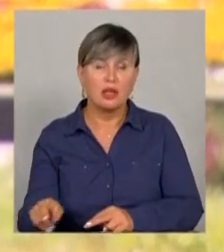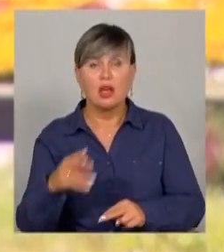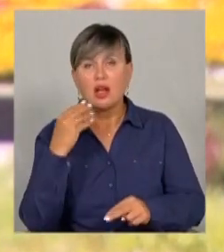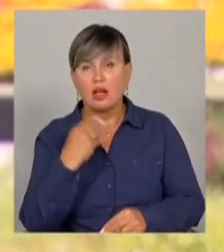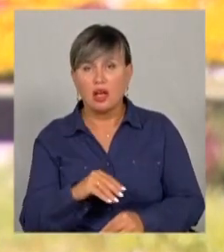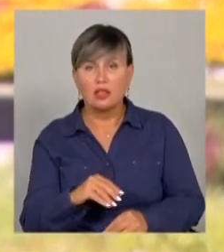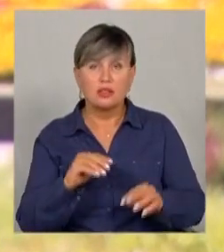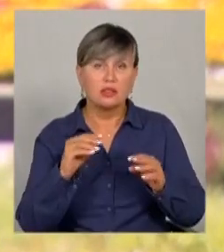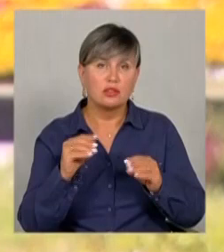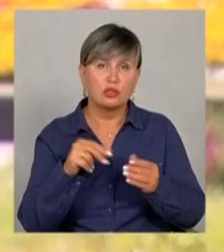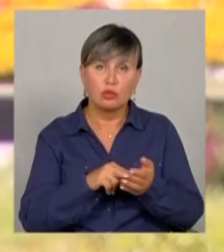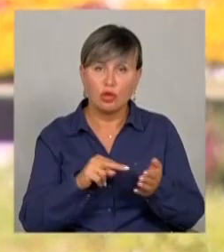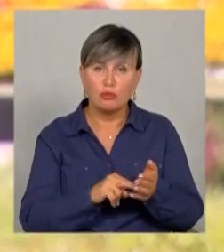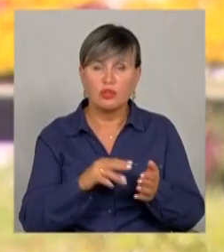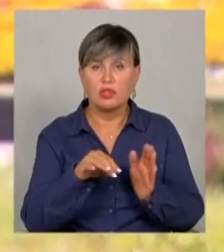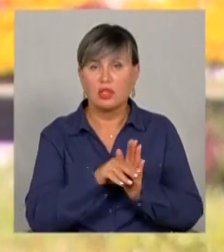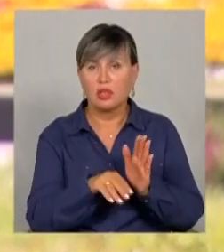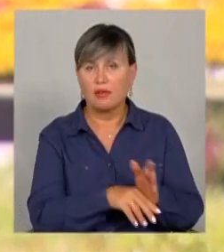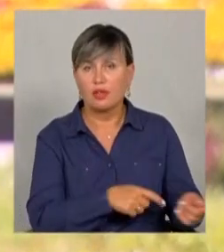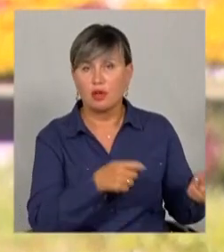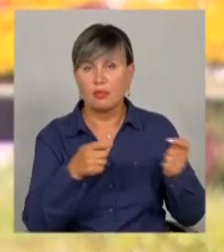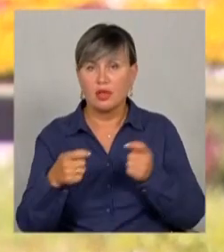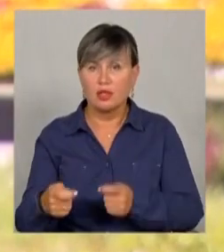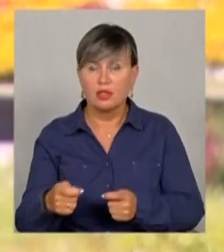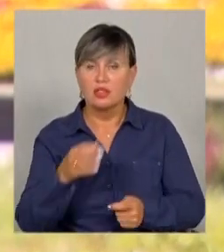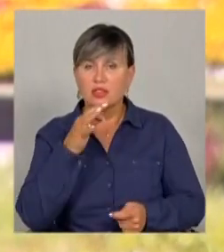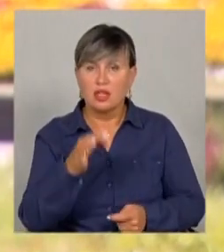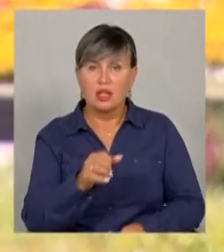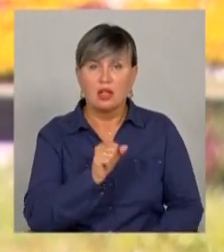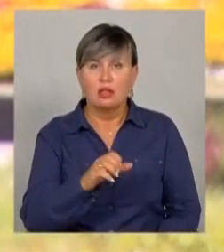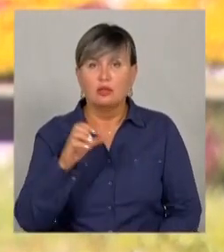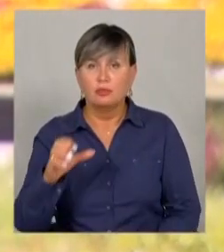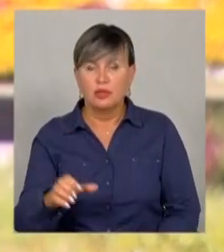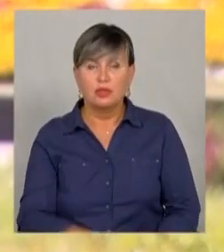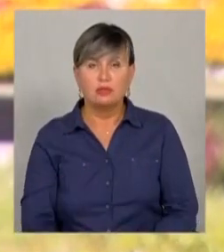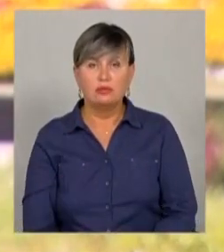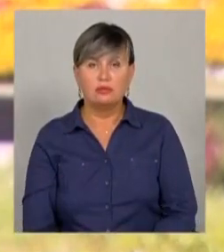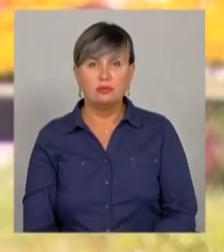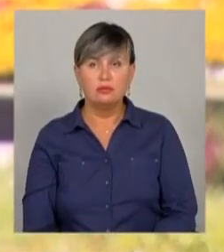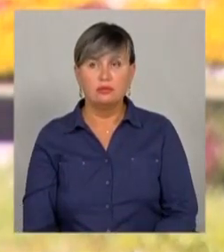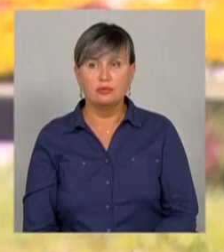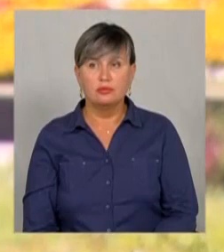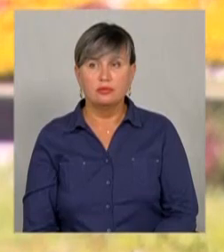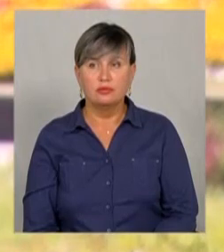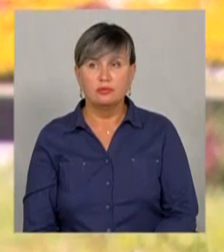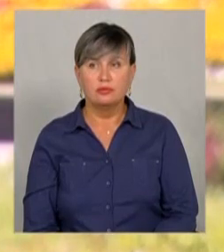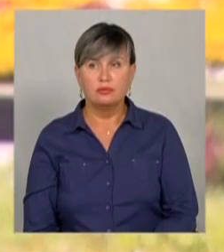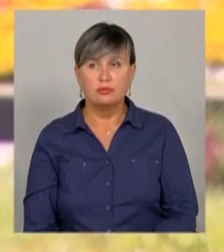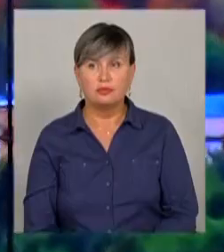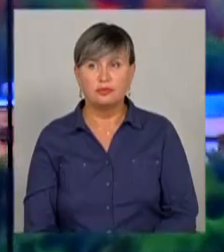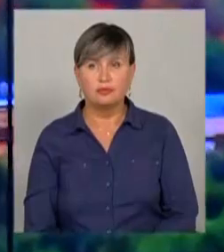качество, обоснованность цен и графики поставки, заключил Алихан Смаилов. Мира Альжанова, Данияр Умар, телеканал Алматы,